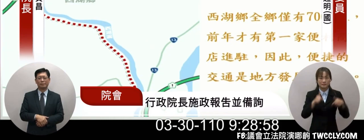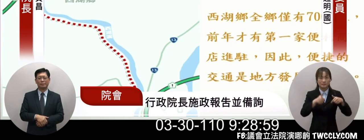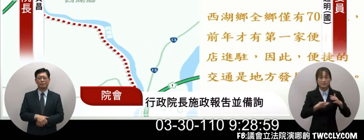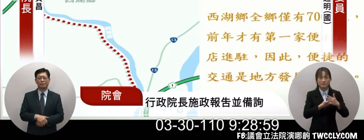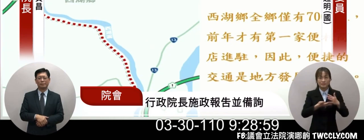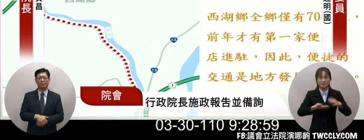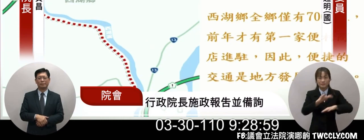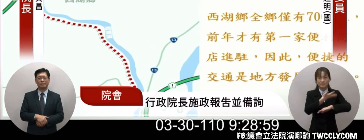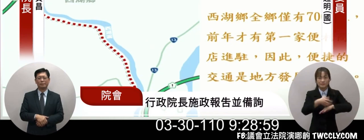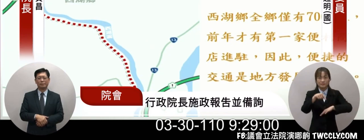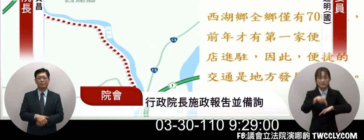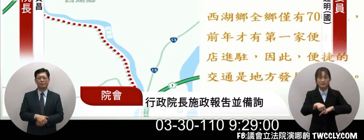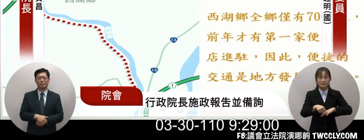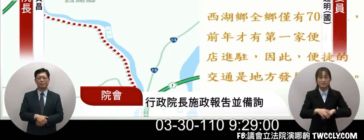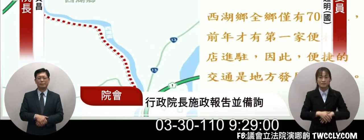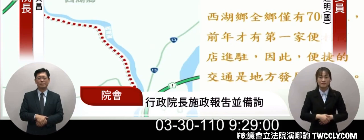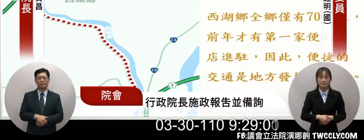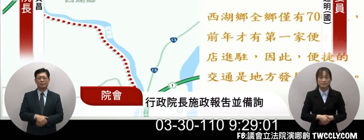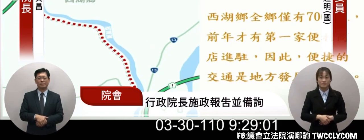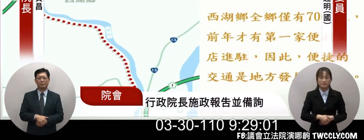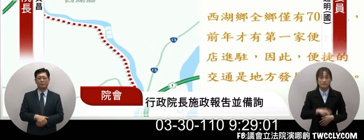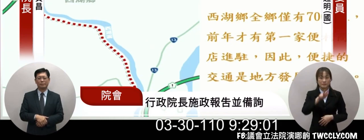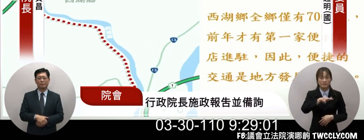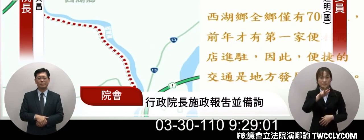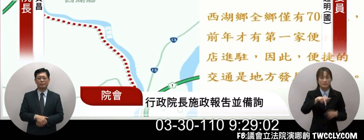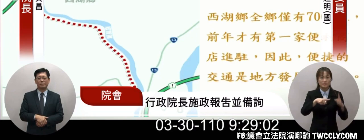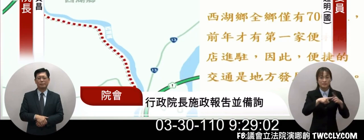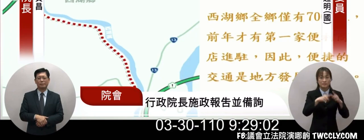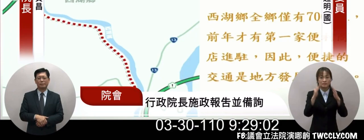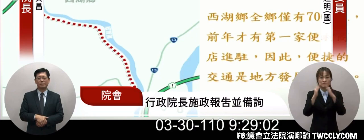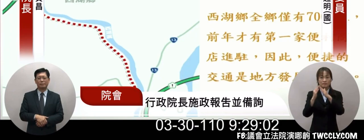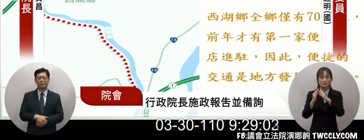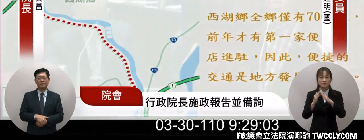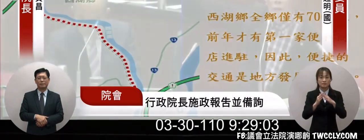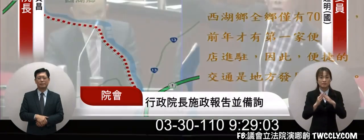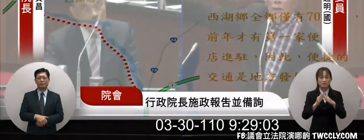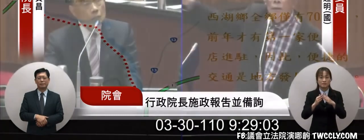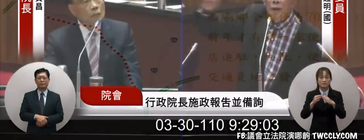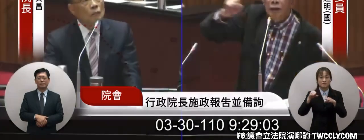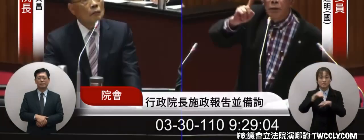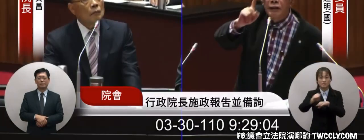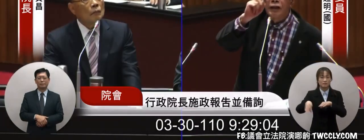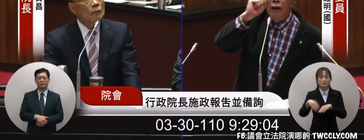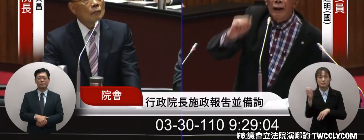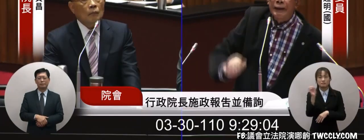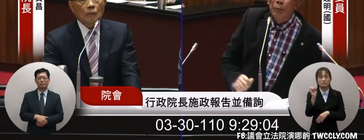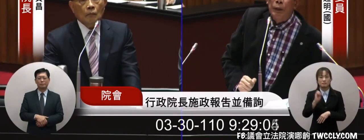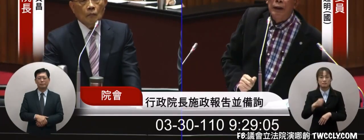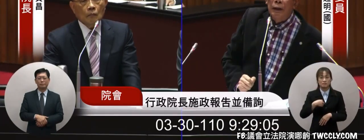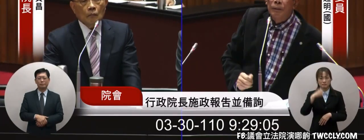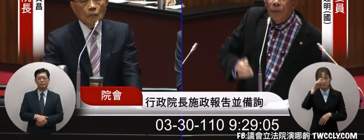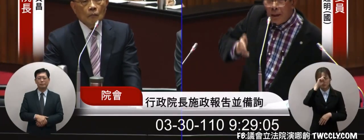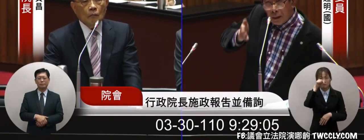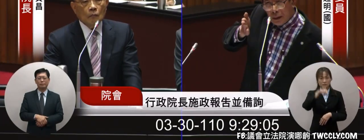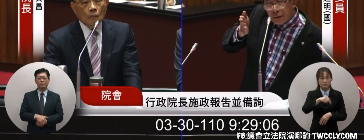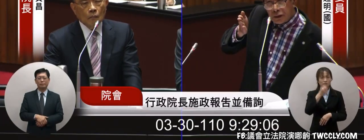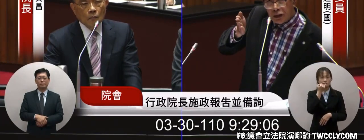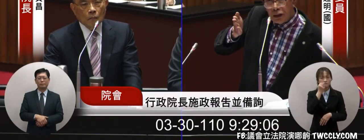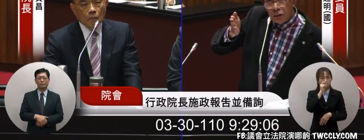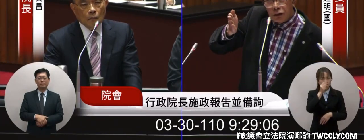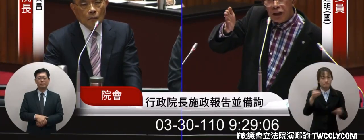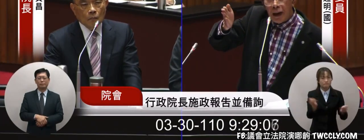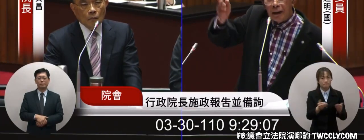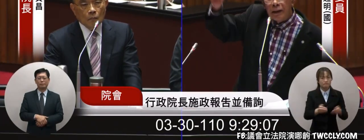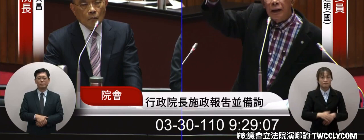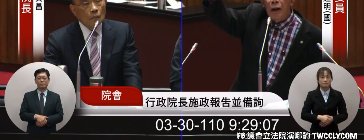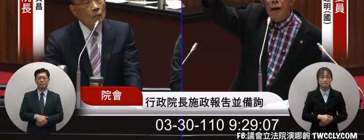這個有七千塊都沒有交流到我希望這台比較特別的原則C